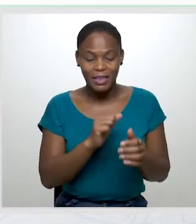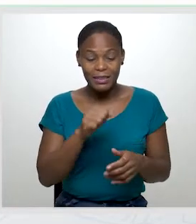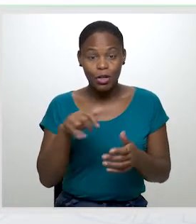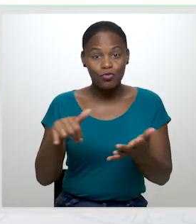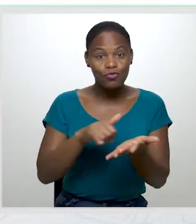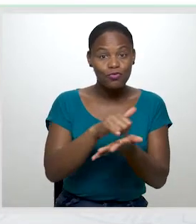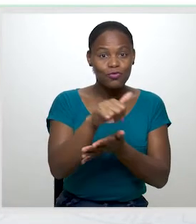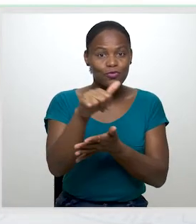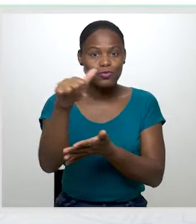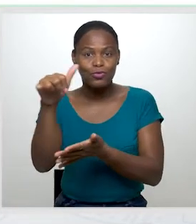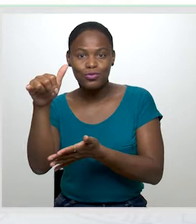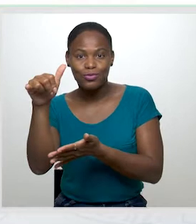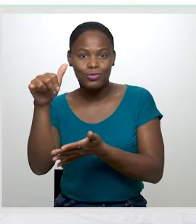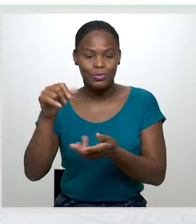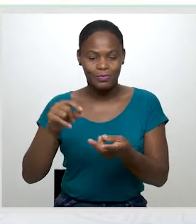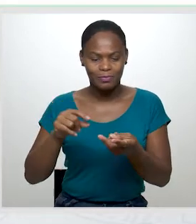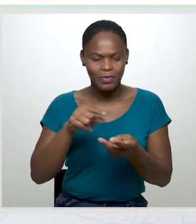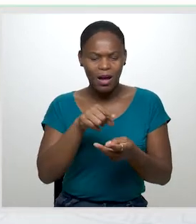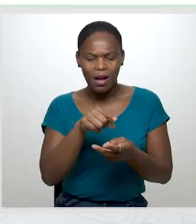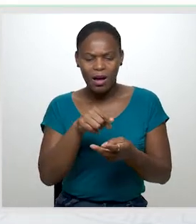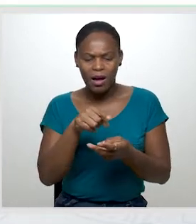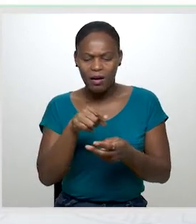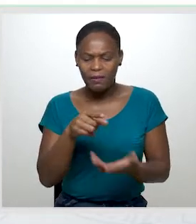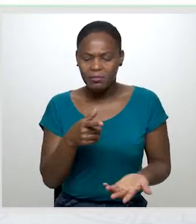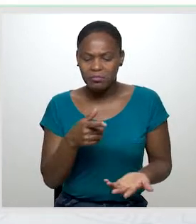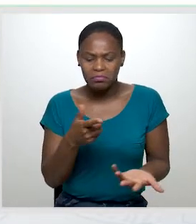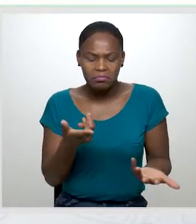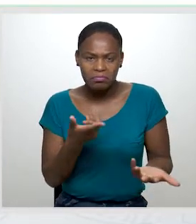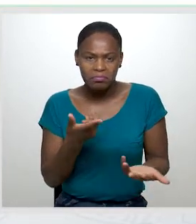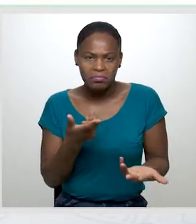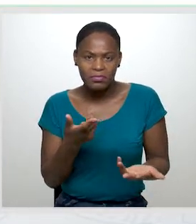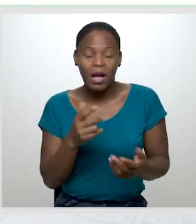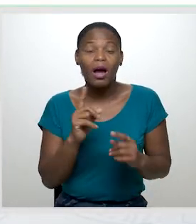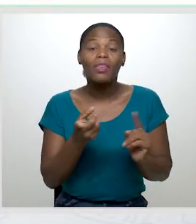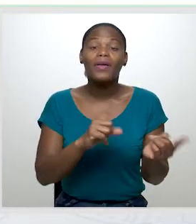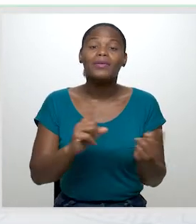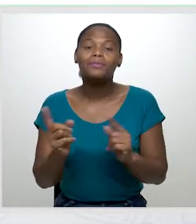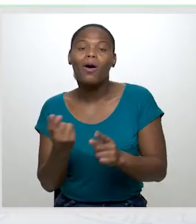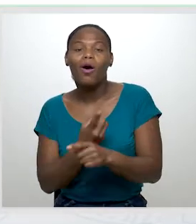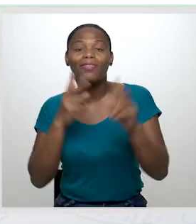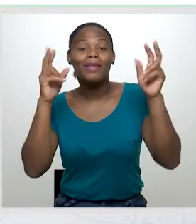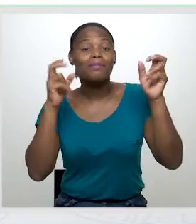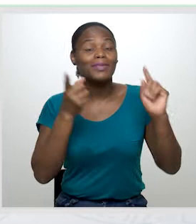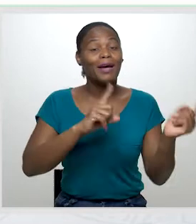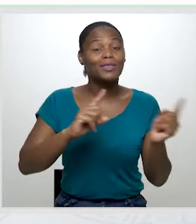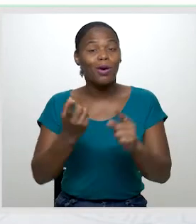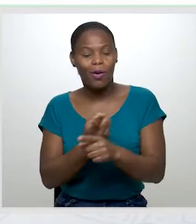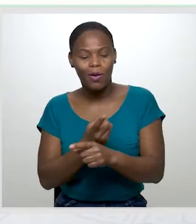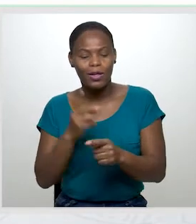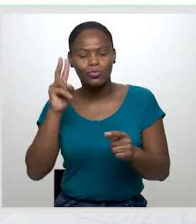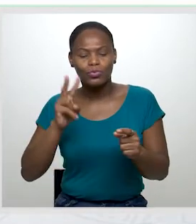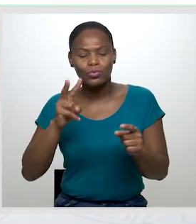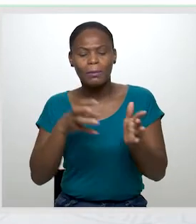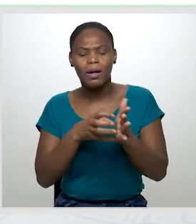Oui, un avion. Et quel est le thème qui est abordé? Les transports. Très bien. La